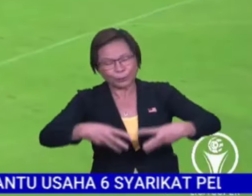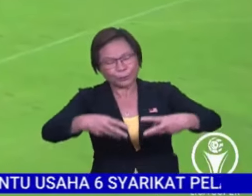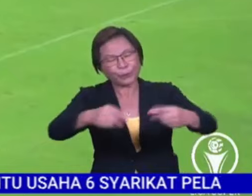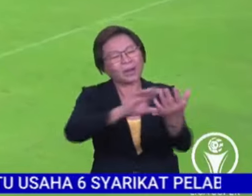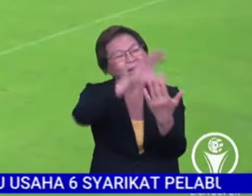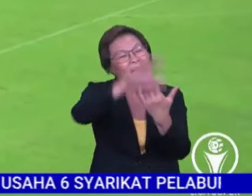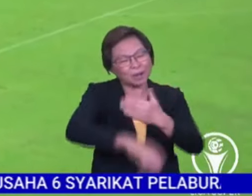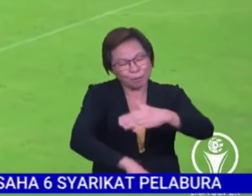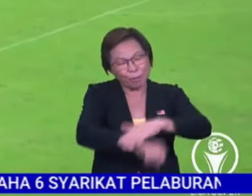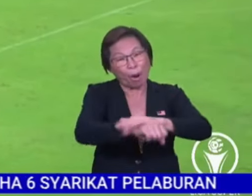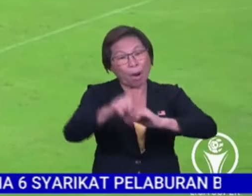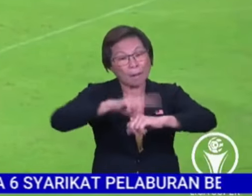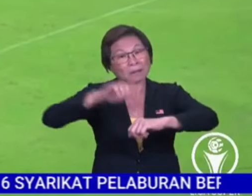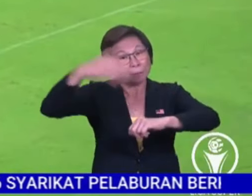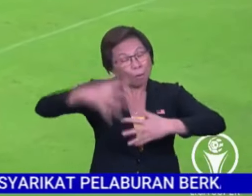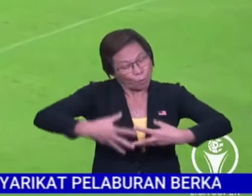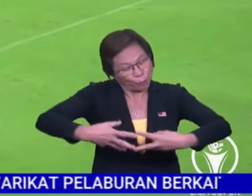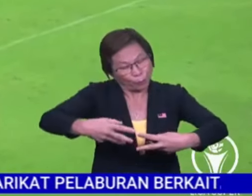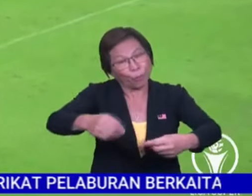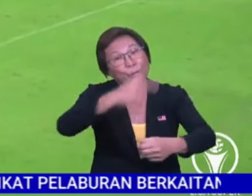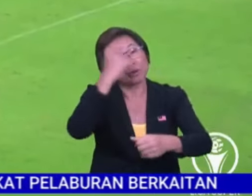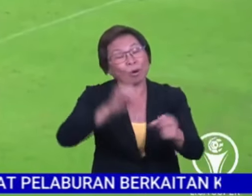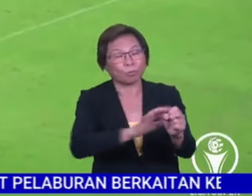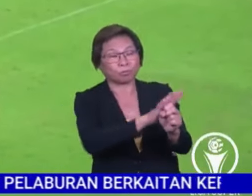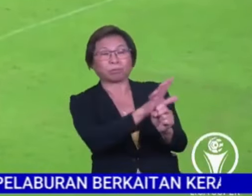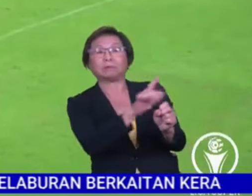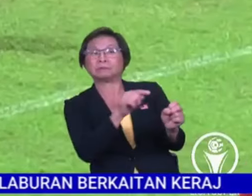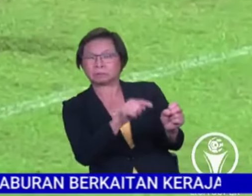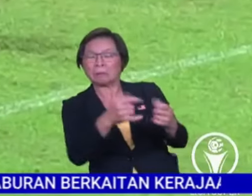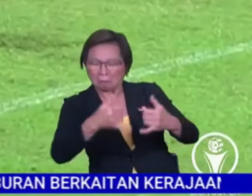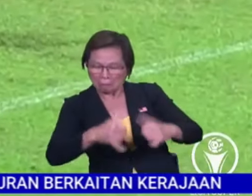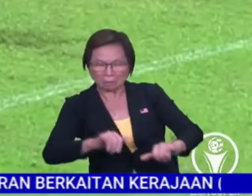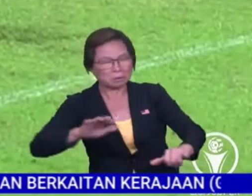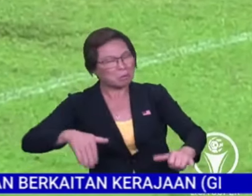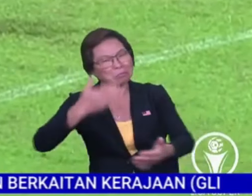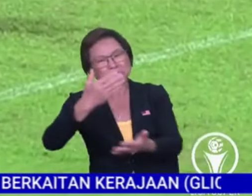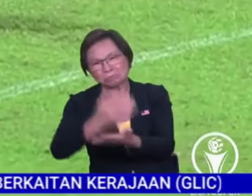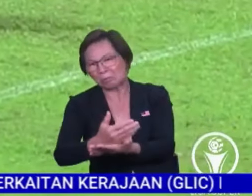kalender bola sepak musim depan memandangkan pandemik COVID-19 masih belum reda.